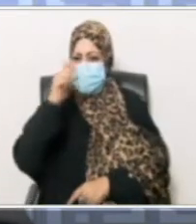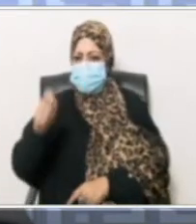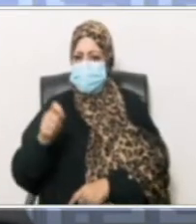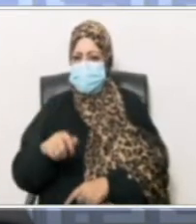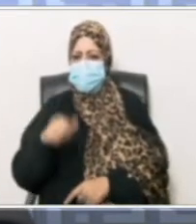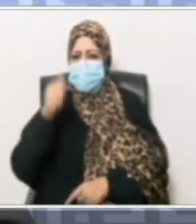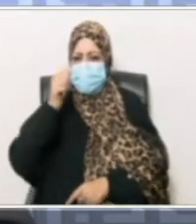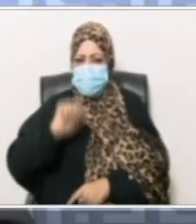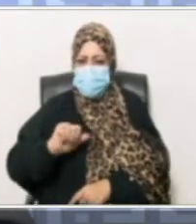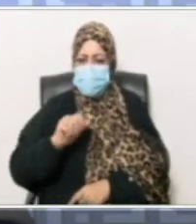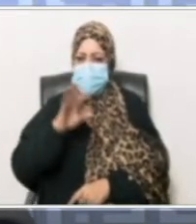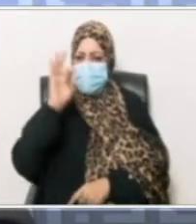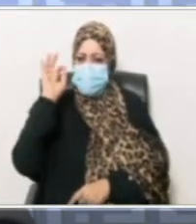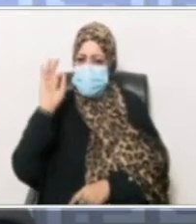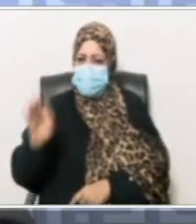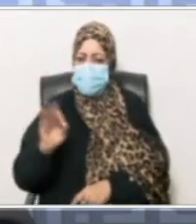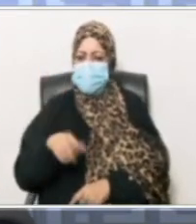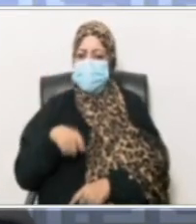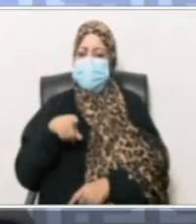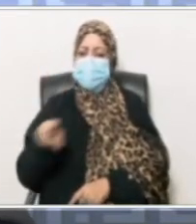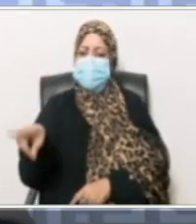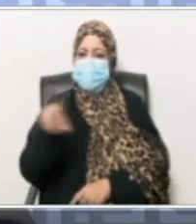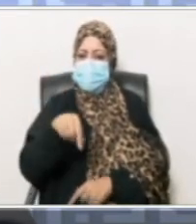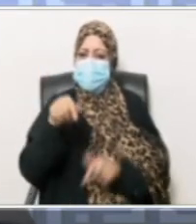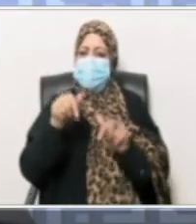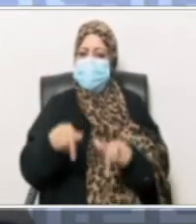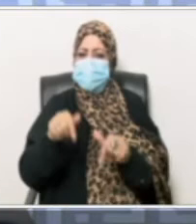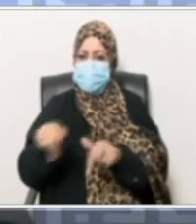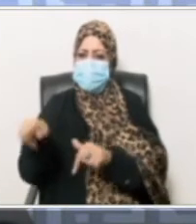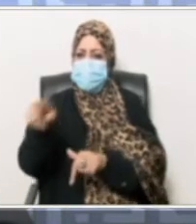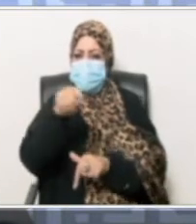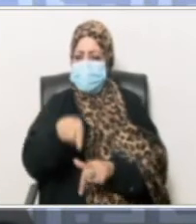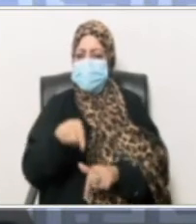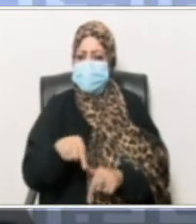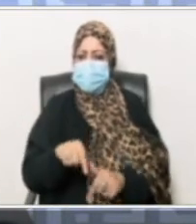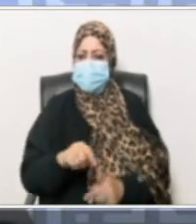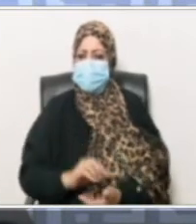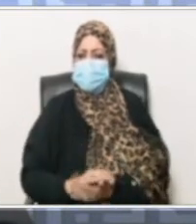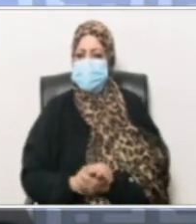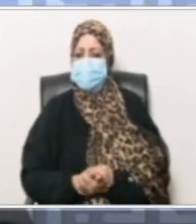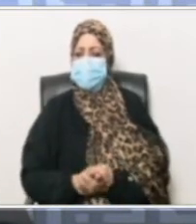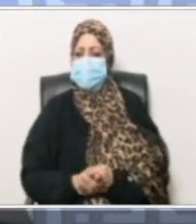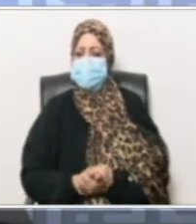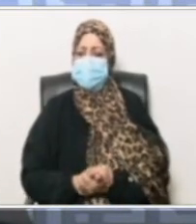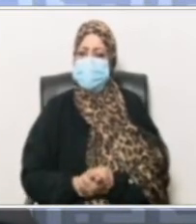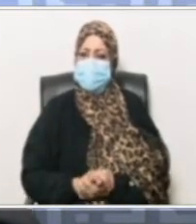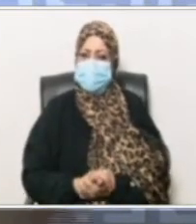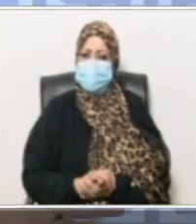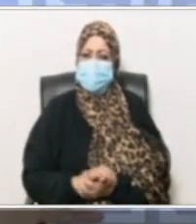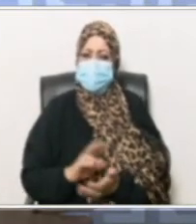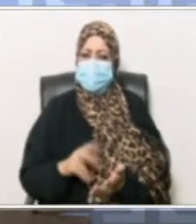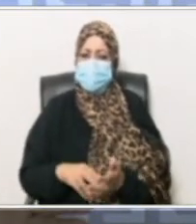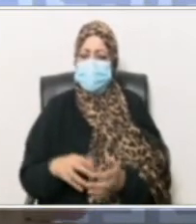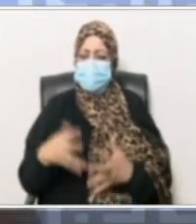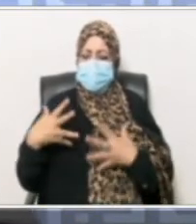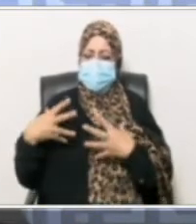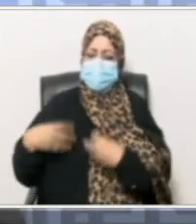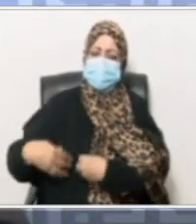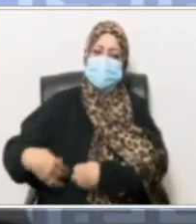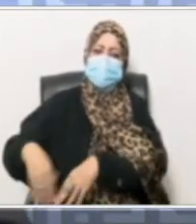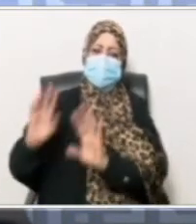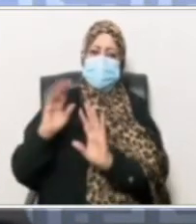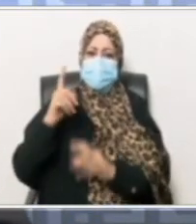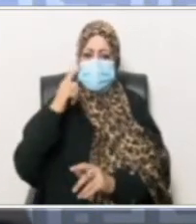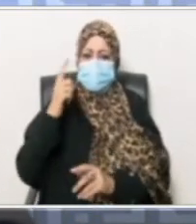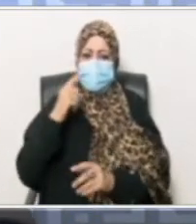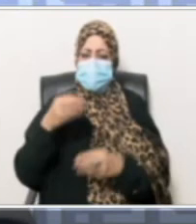الآن يعني يتنازلون عن حقوقهم ويبيعوا في إخوانهم ويتنازعوا على حقوق الشهداء وعلى